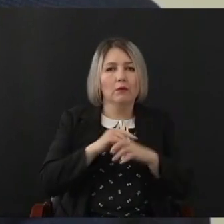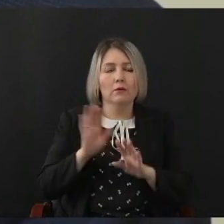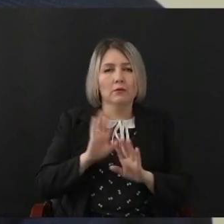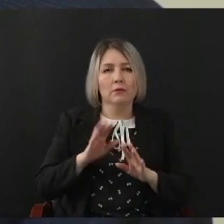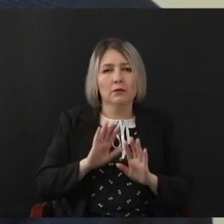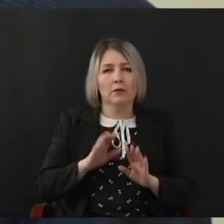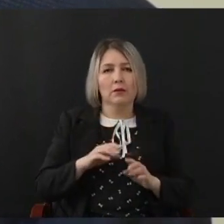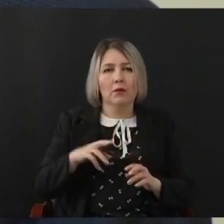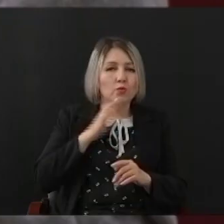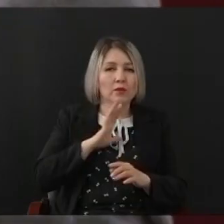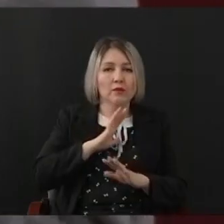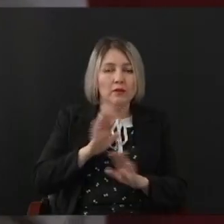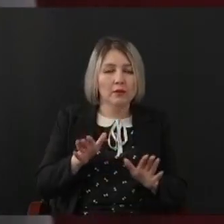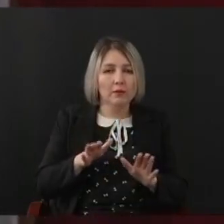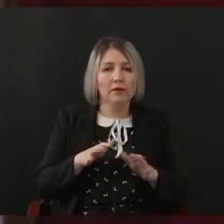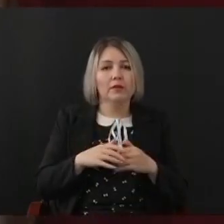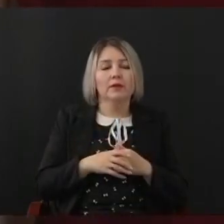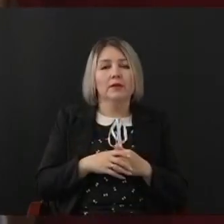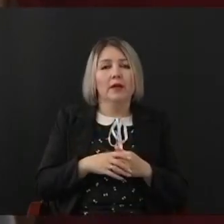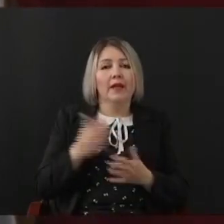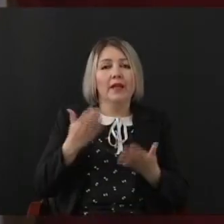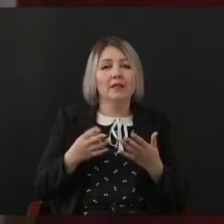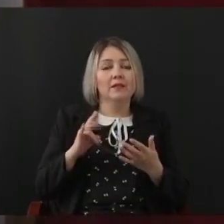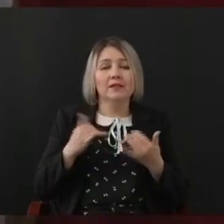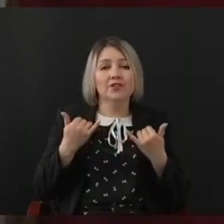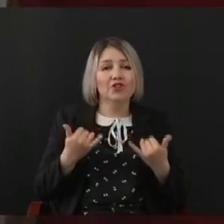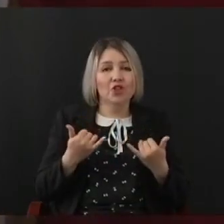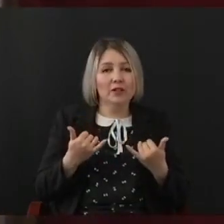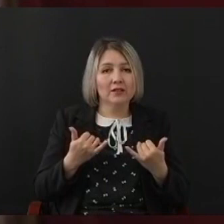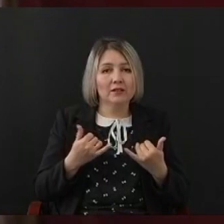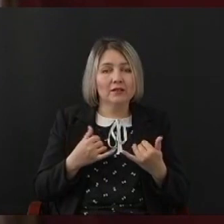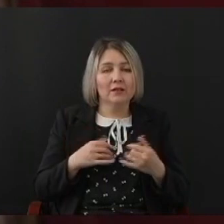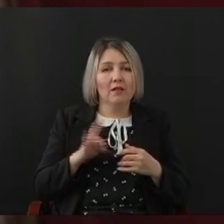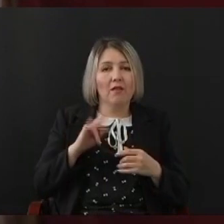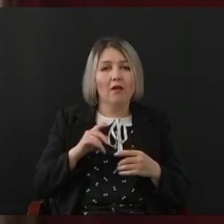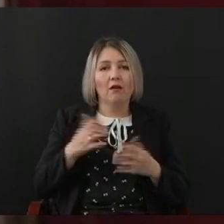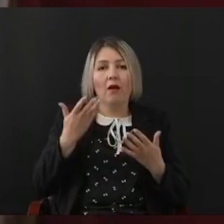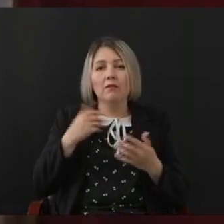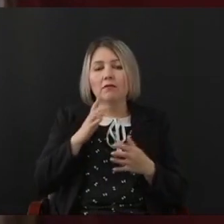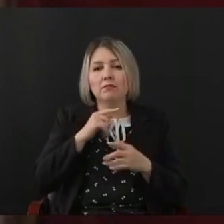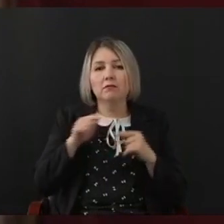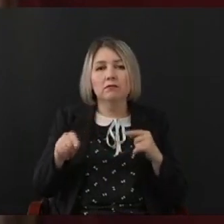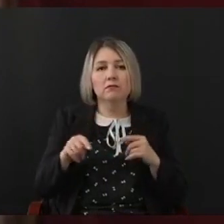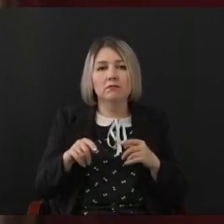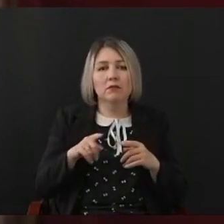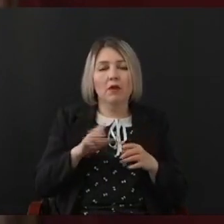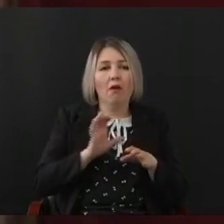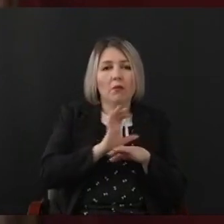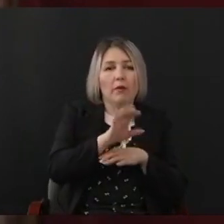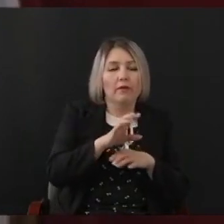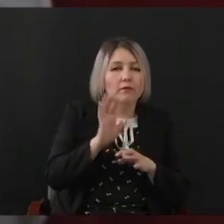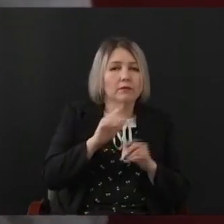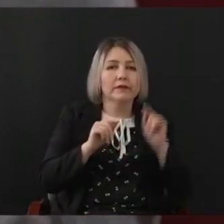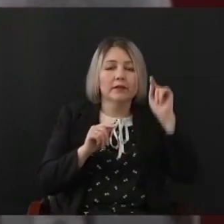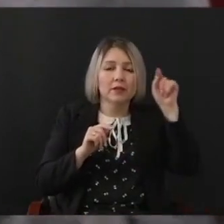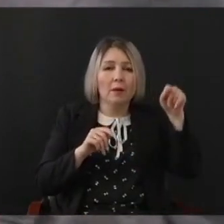не сейчас это происходит, не на момент отправки, то догоняем непосредственно в центре слаживания и